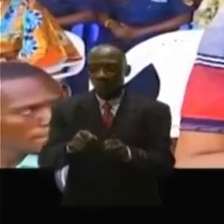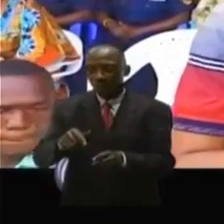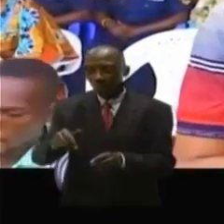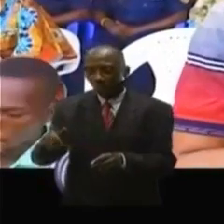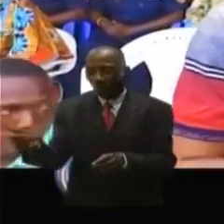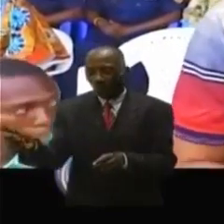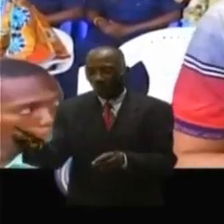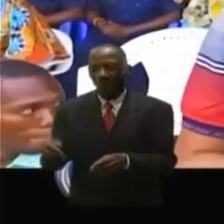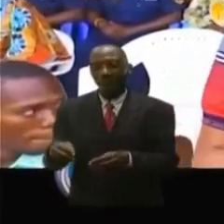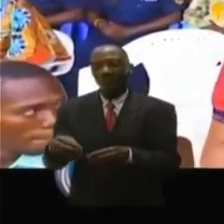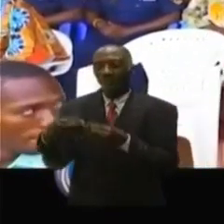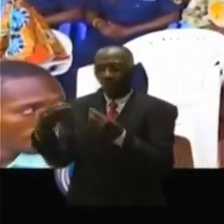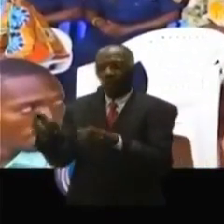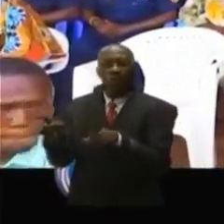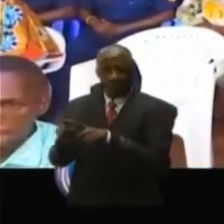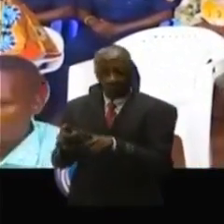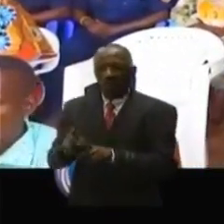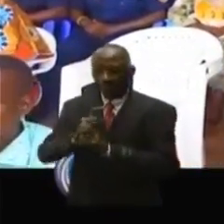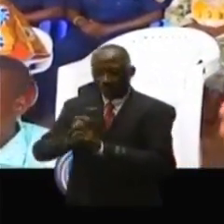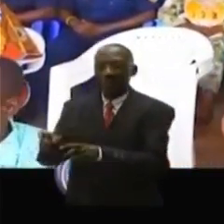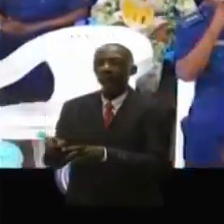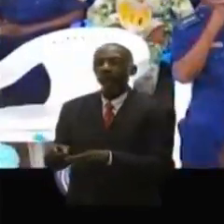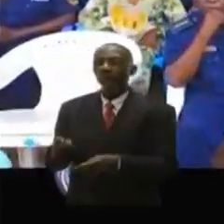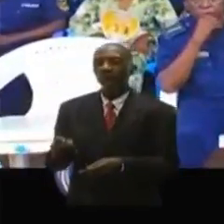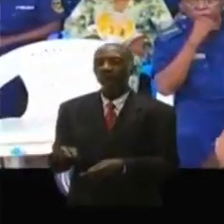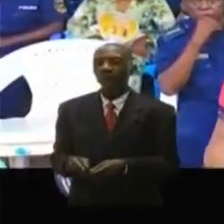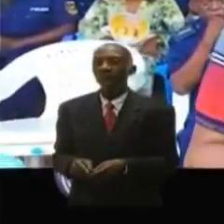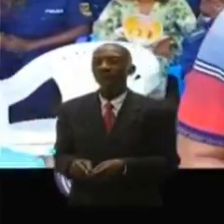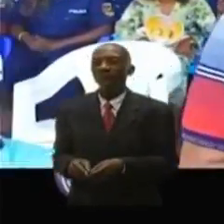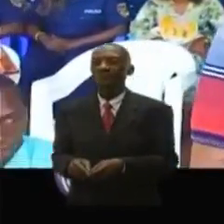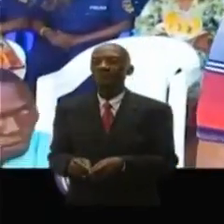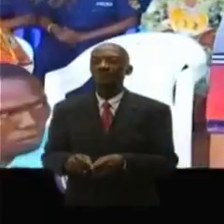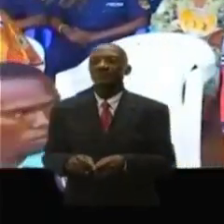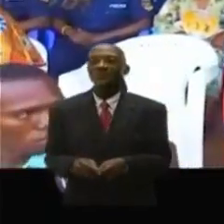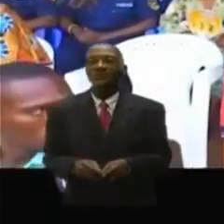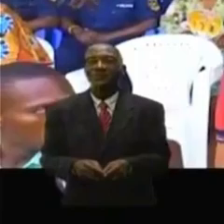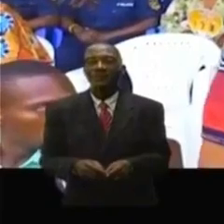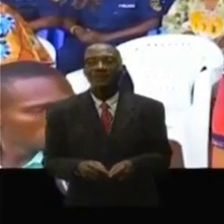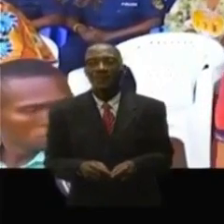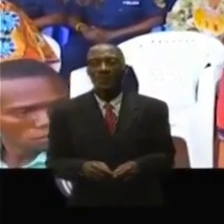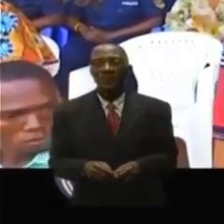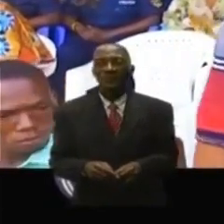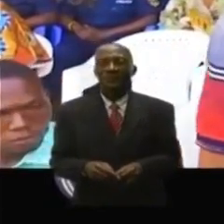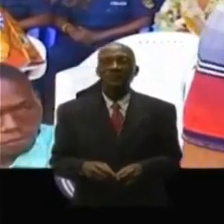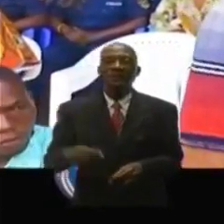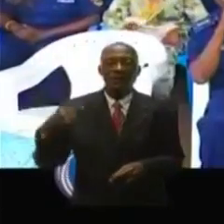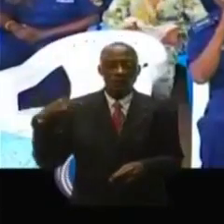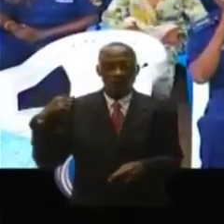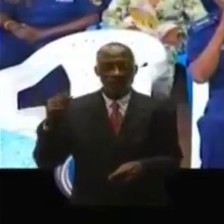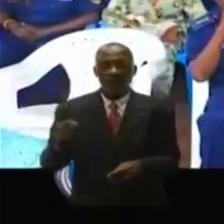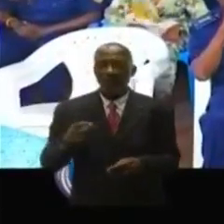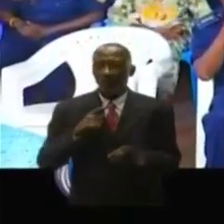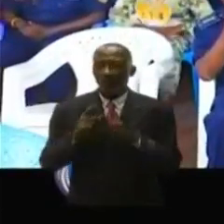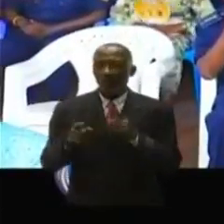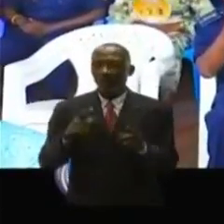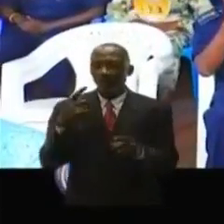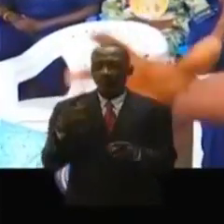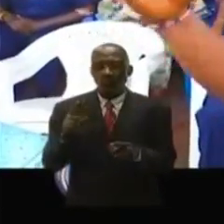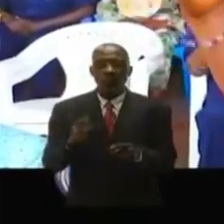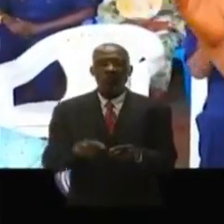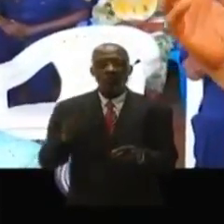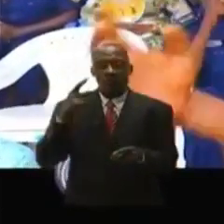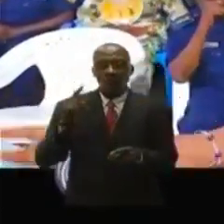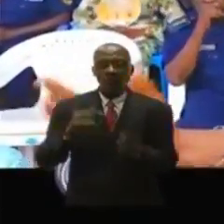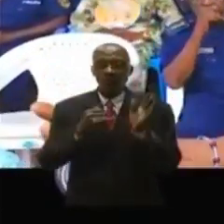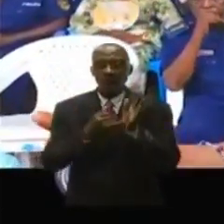compétit pour la discipline et l'esprit de sportivité. À l'occasion, la 63e anniversaire. À l'occasion du